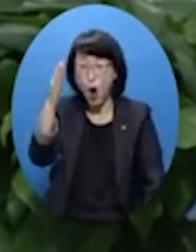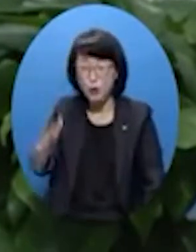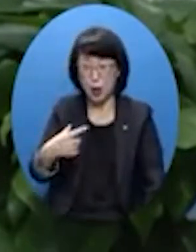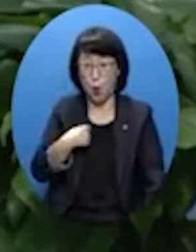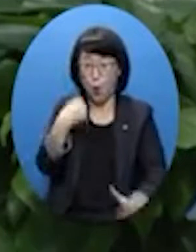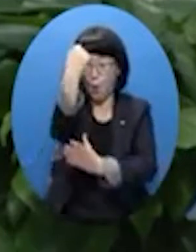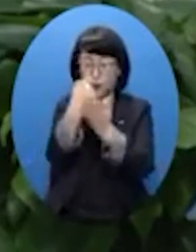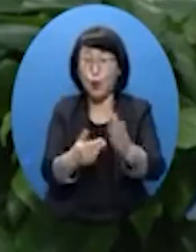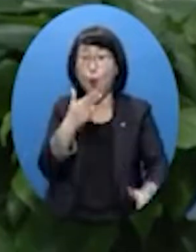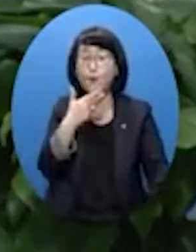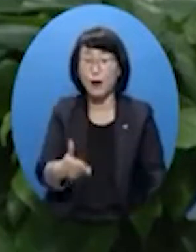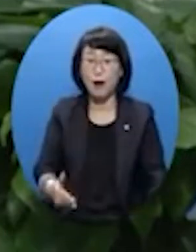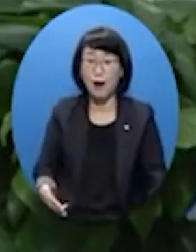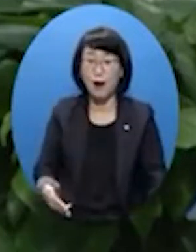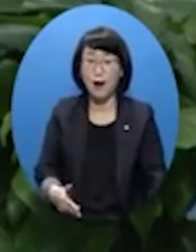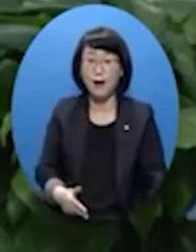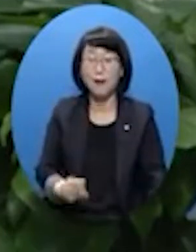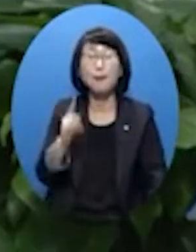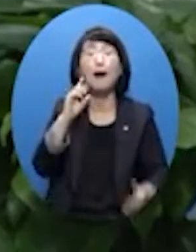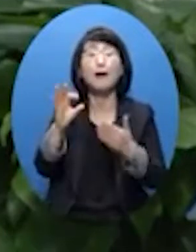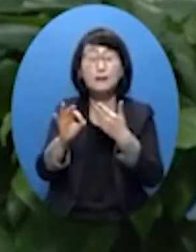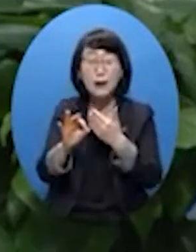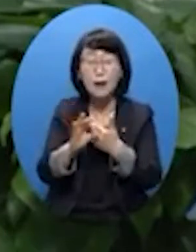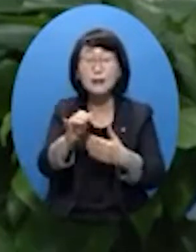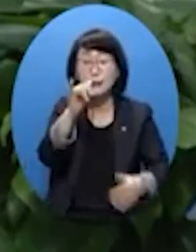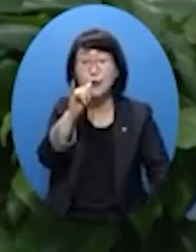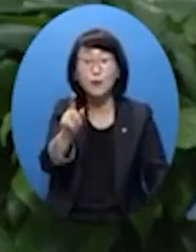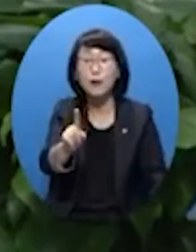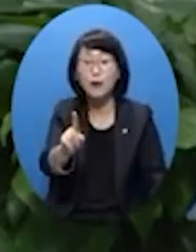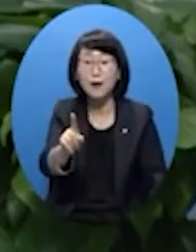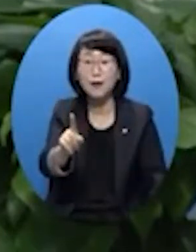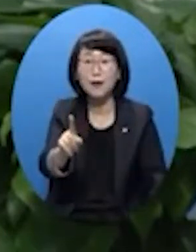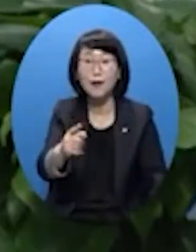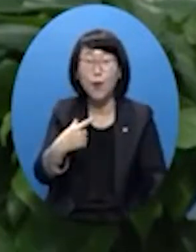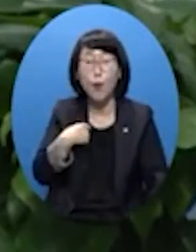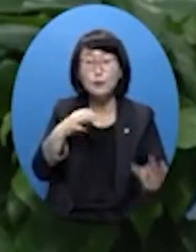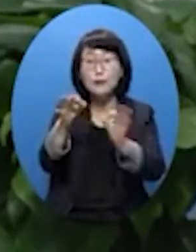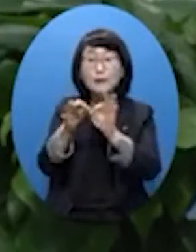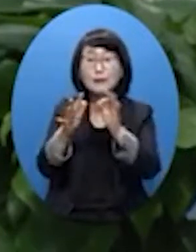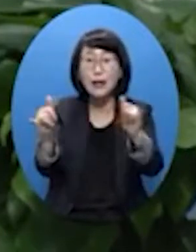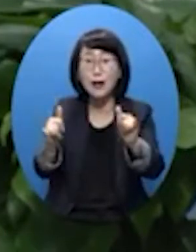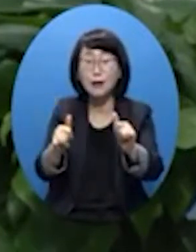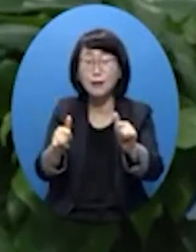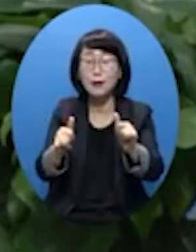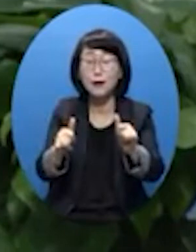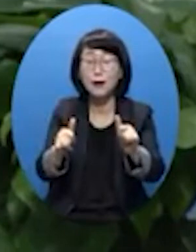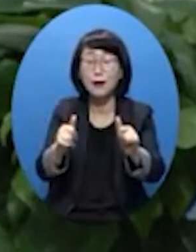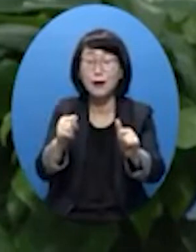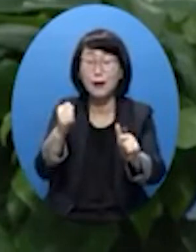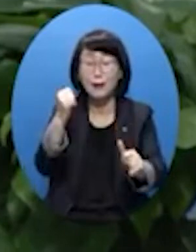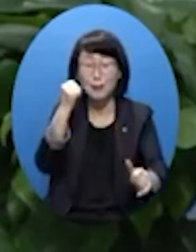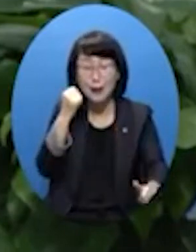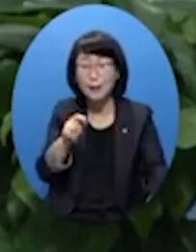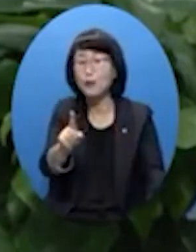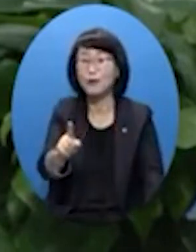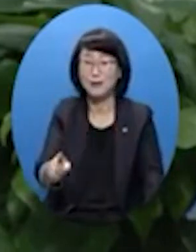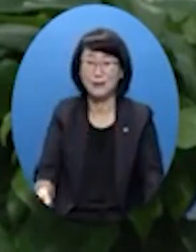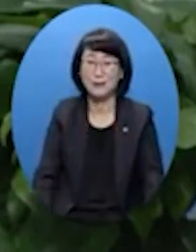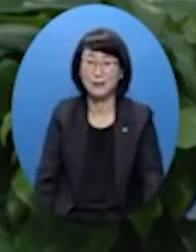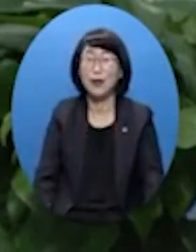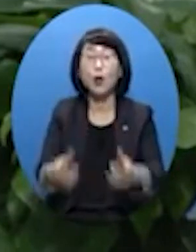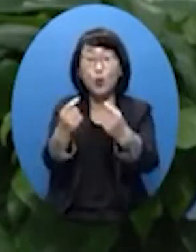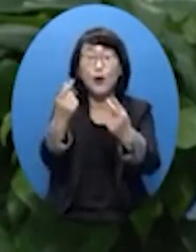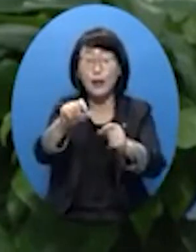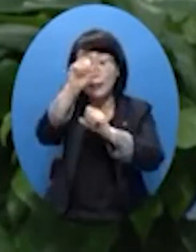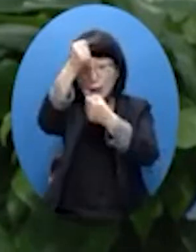옷이 있다면 옷장 사들이 사업을 해 나갈 수가 없습니다 마사지 더